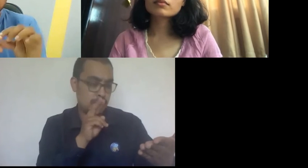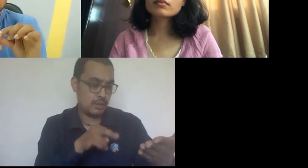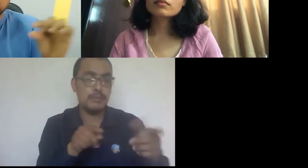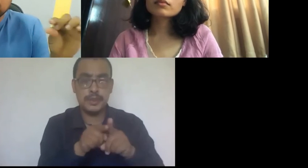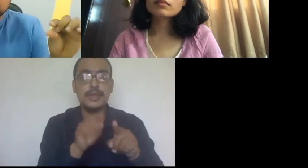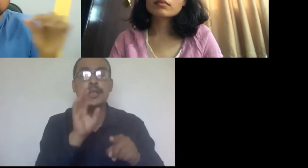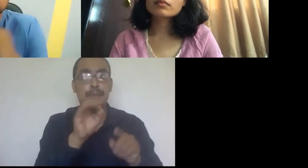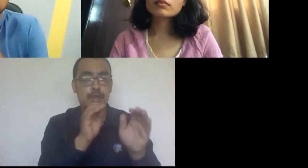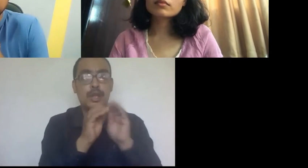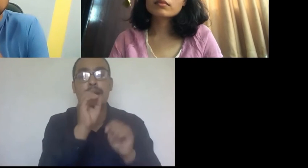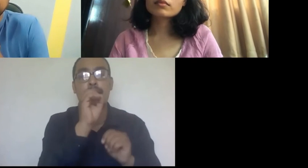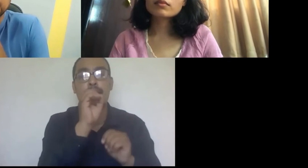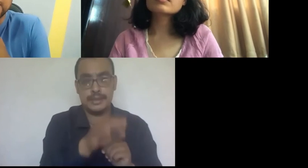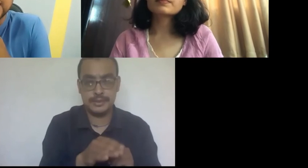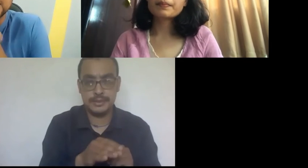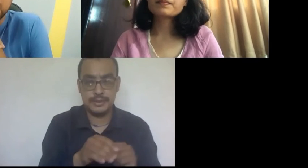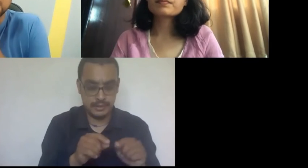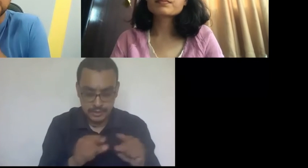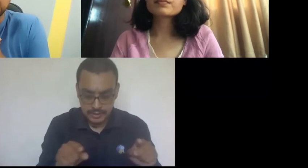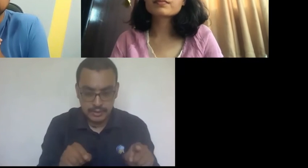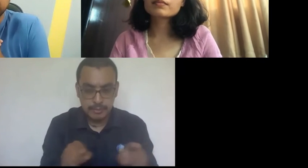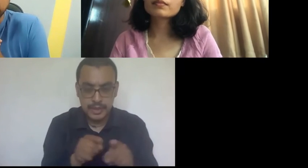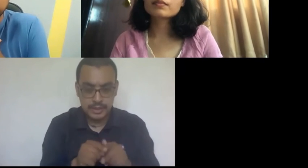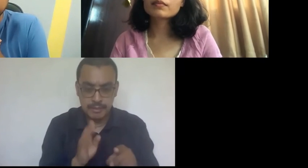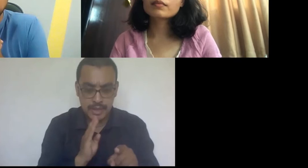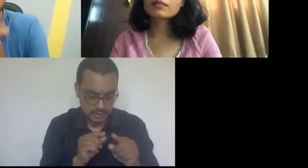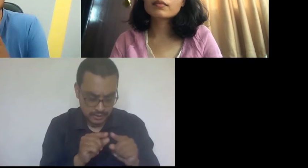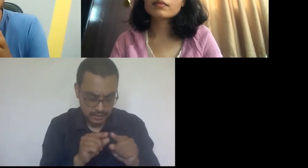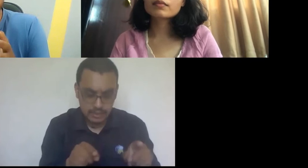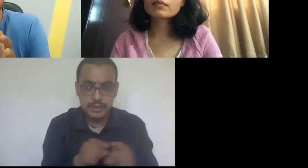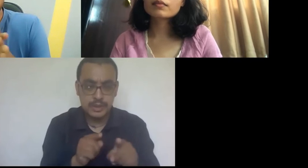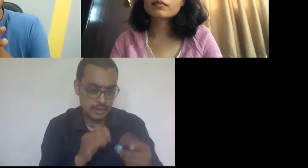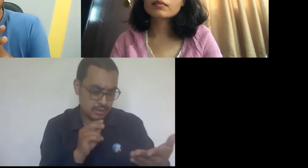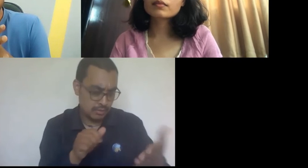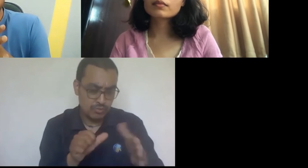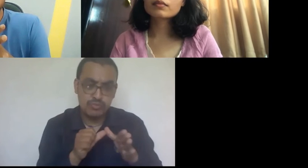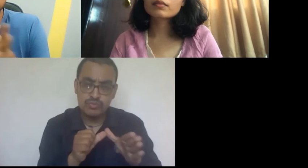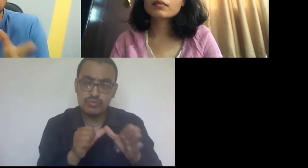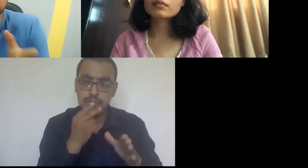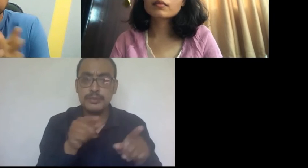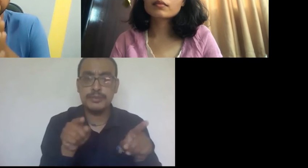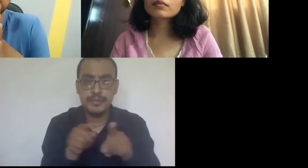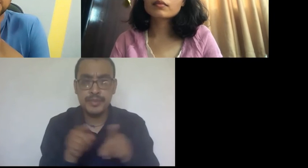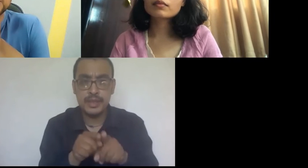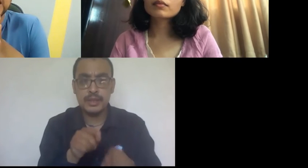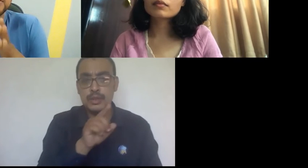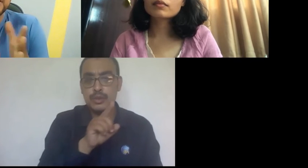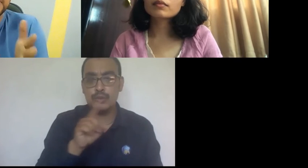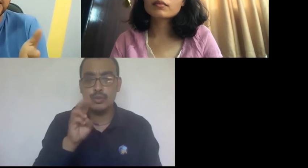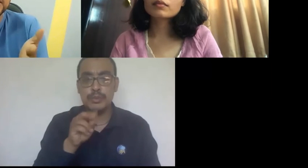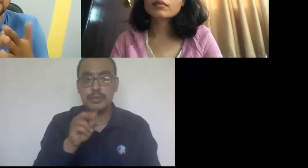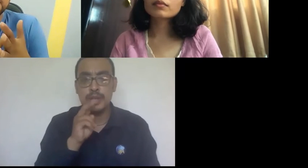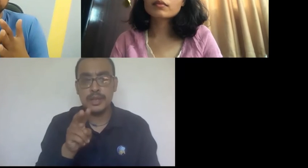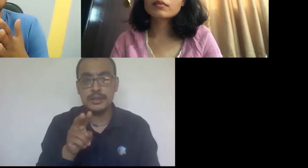चाहिँ तल इमोजीहरू हेर्नुभयो भने त्यो रियाक्सन बटन भन्नेमा तपाईँले हेर्नुभयो भने, अथवा चाहिँ तपाईँले यो जुममै तपाईँले पनि हेर्न सक्नुहुन्छ, आजको